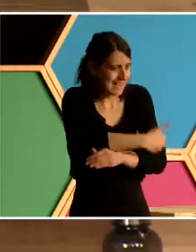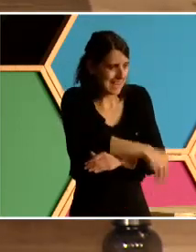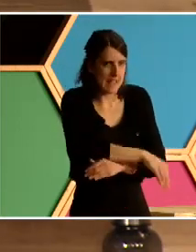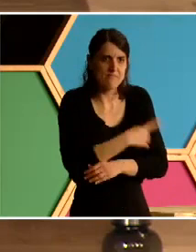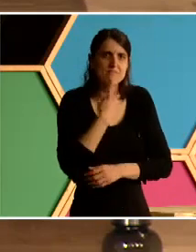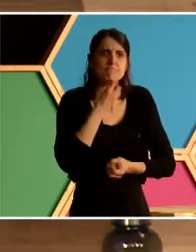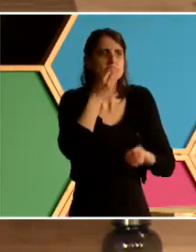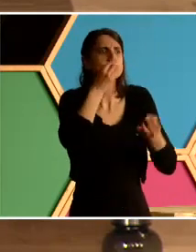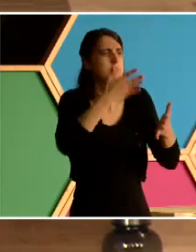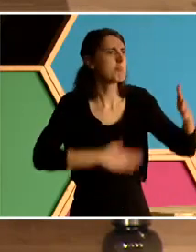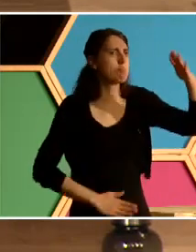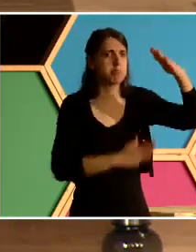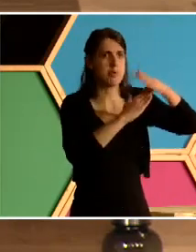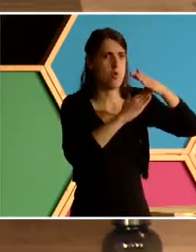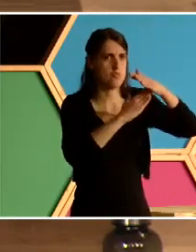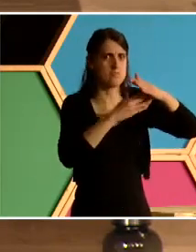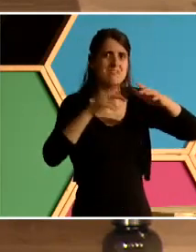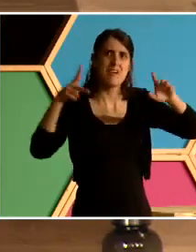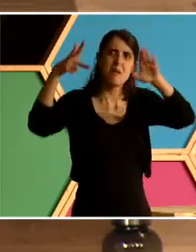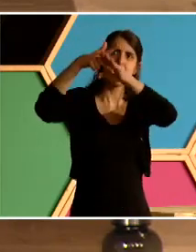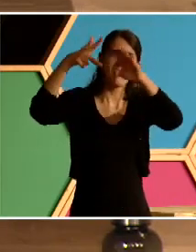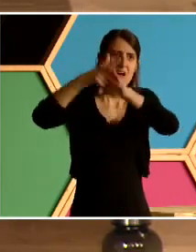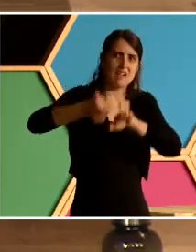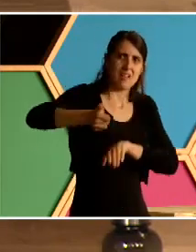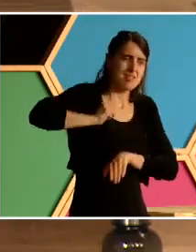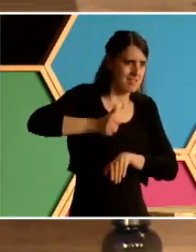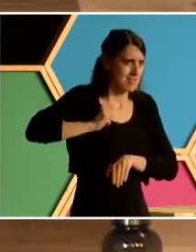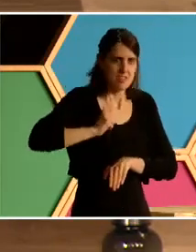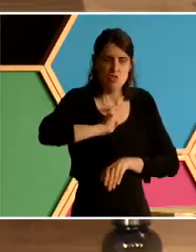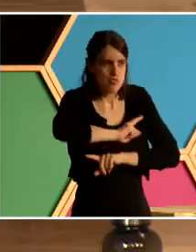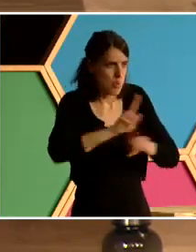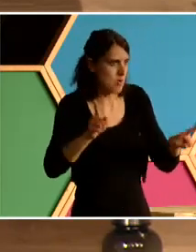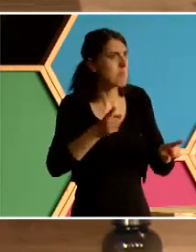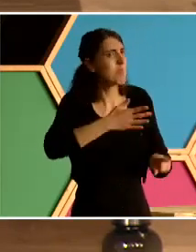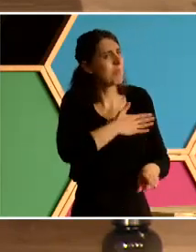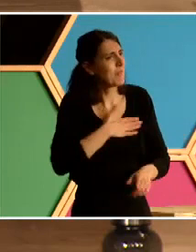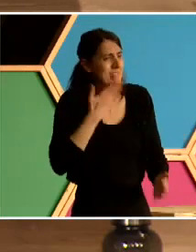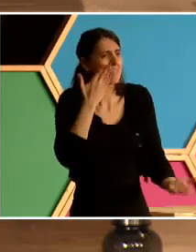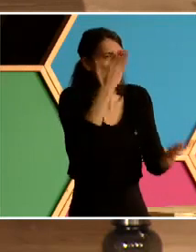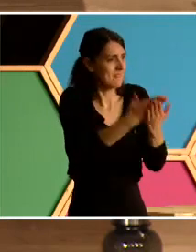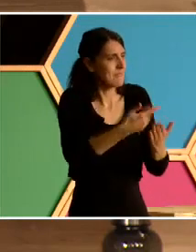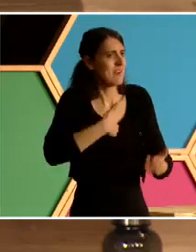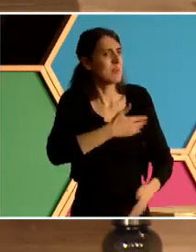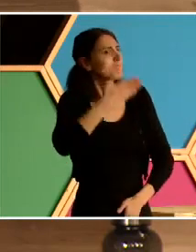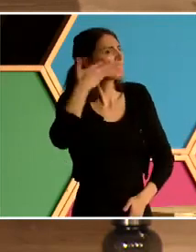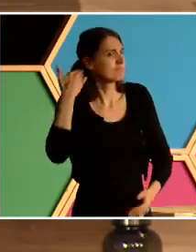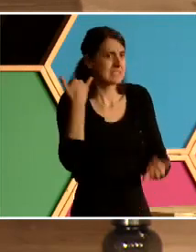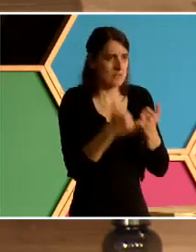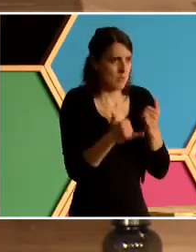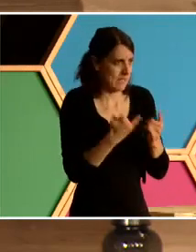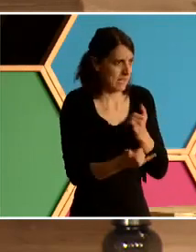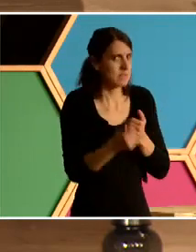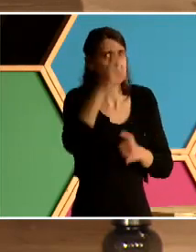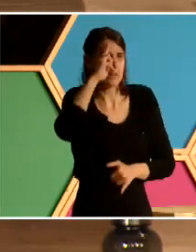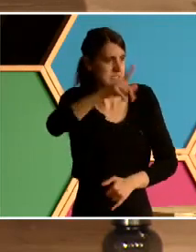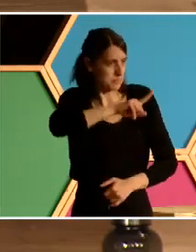no volem ser mercaderia en mans dels banquers i dels polítics i volem reclamar la nostra dignitat, que ens respectin, i